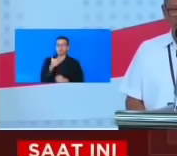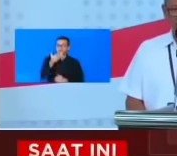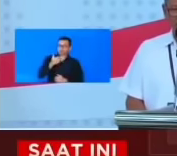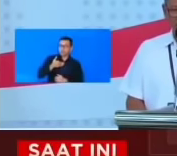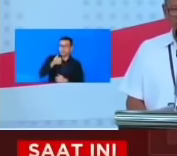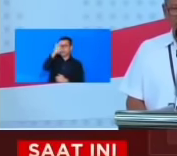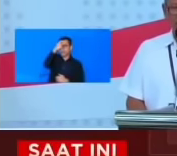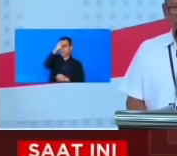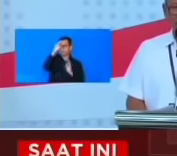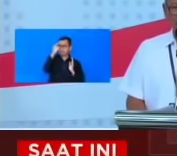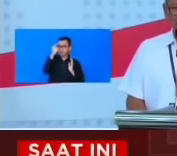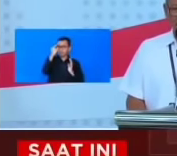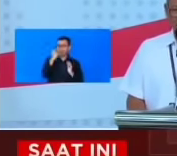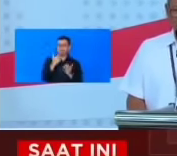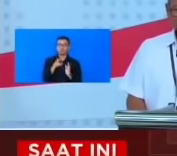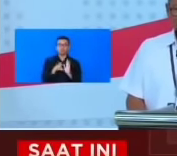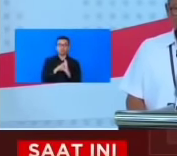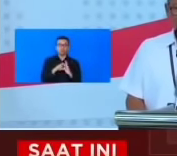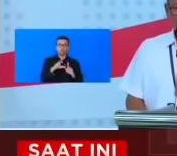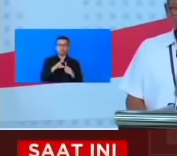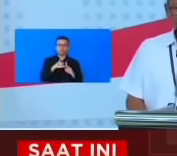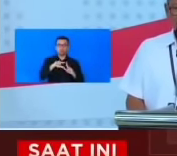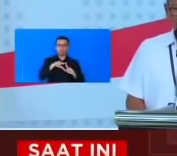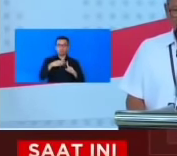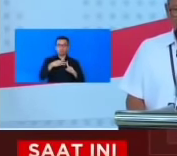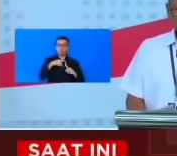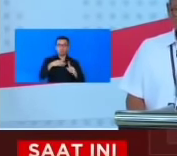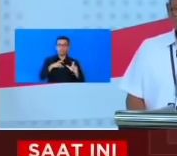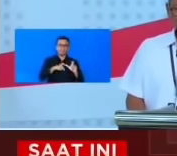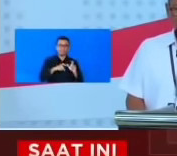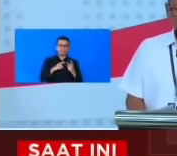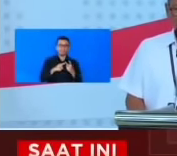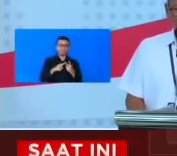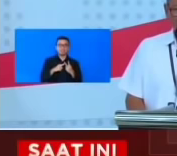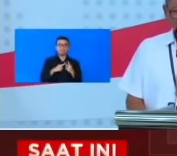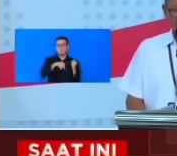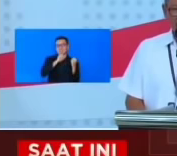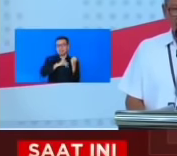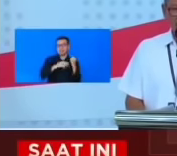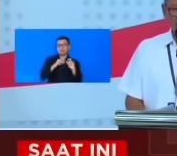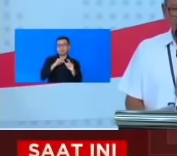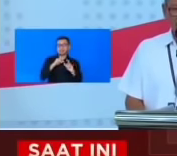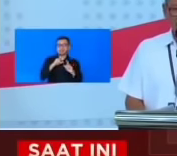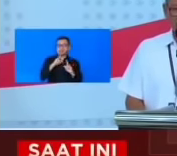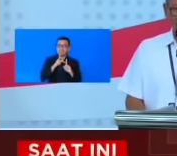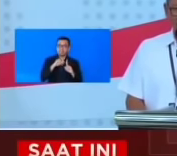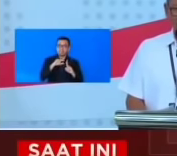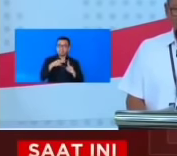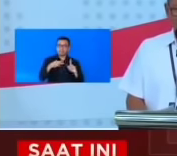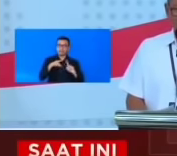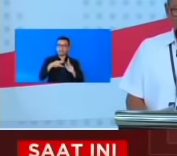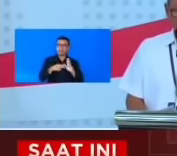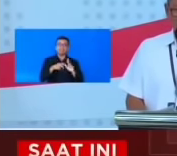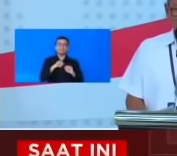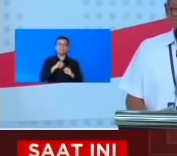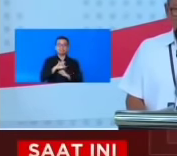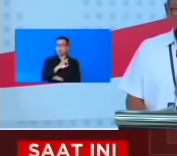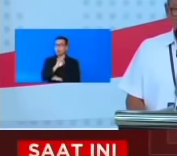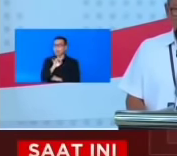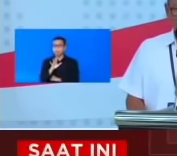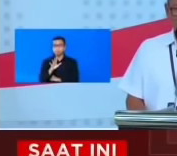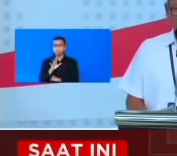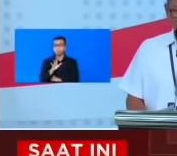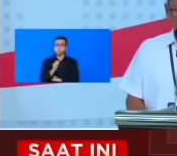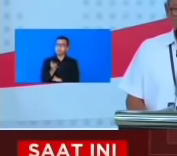menaun, diabetes, hipertensi, dan yang lain-lainnya. Mari kita lindungi mereka. Jangan